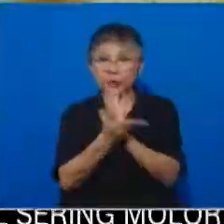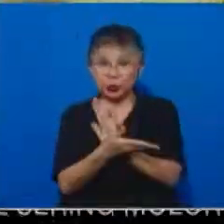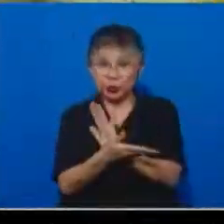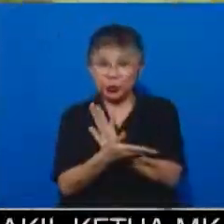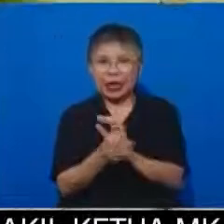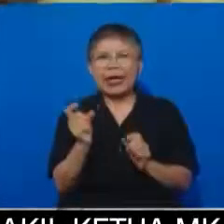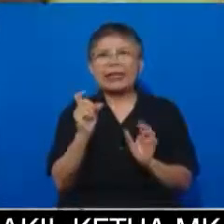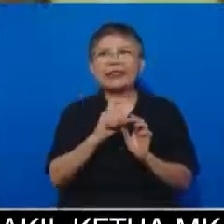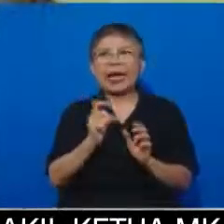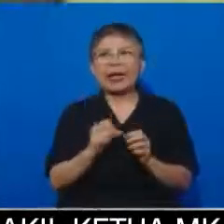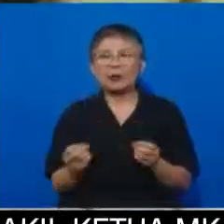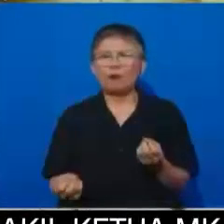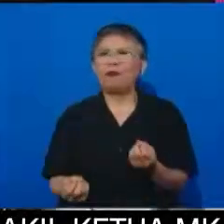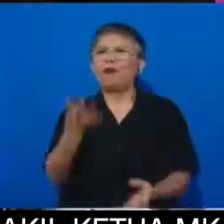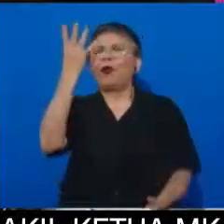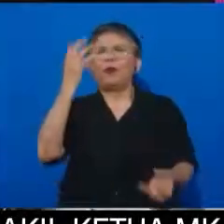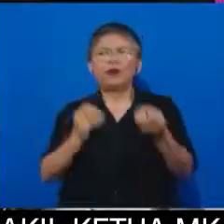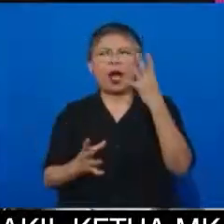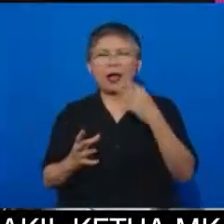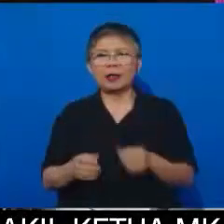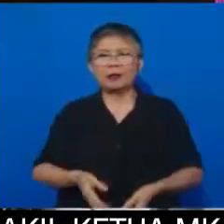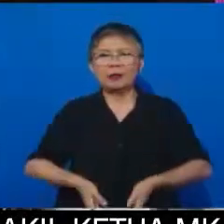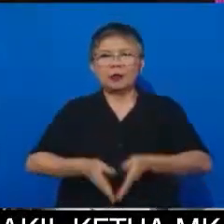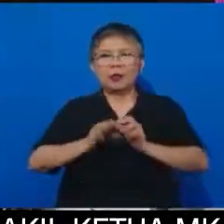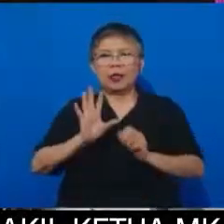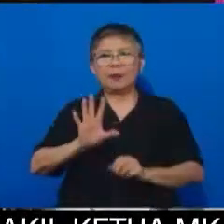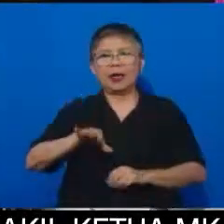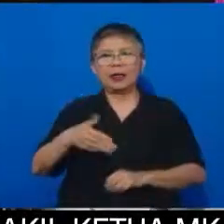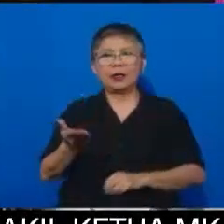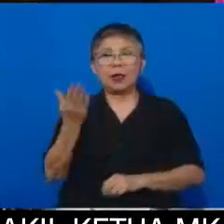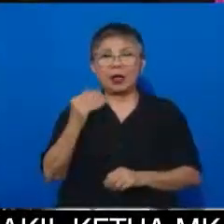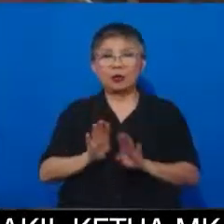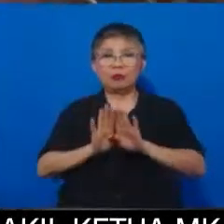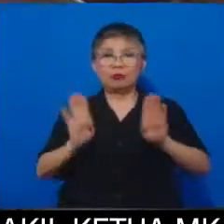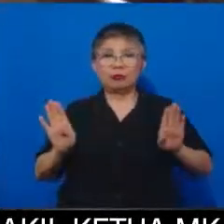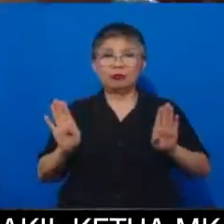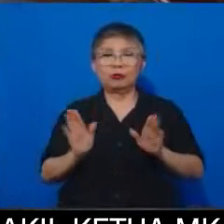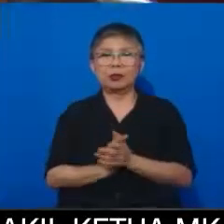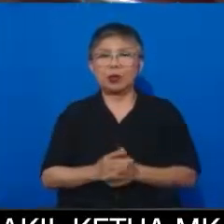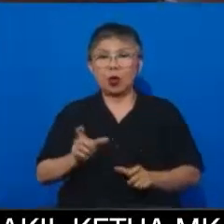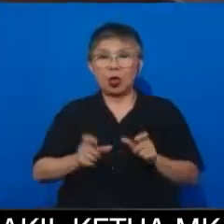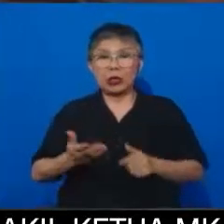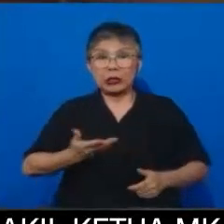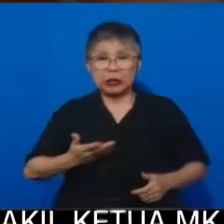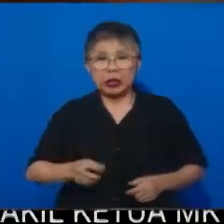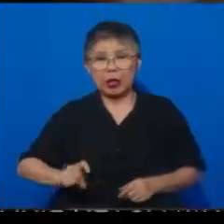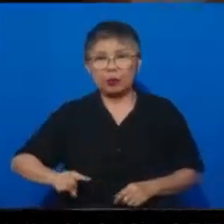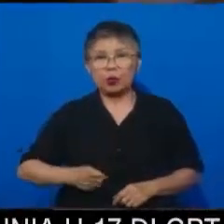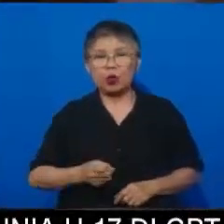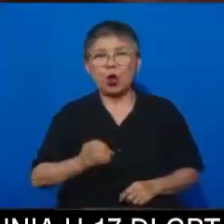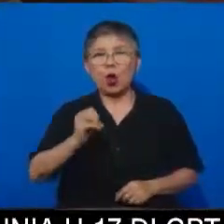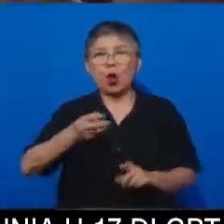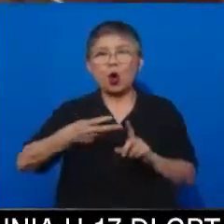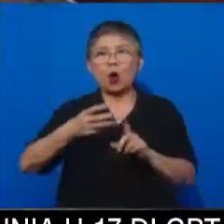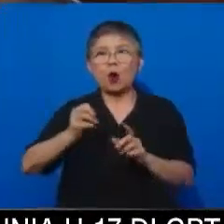teknik memasak FL atau api besar ini berdiri sejak 5 tahun lalu yang jadi favorit di sini ada belut selir Obong